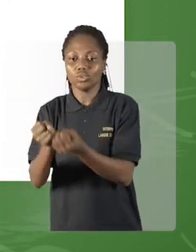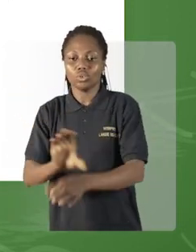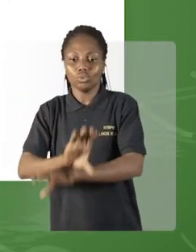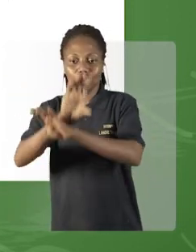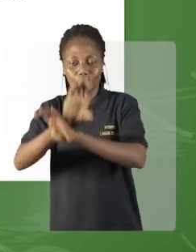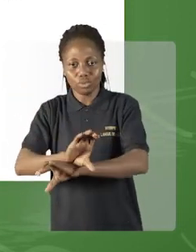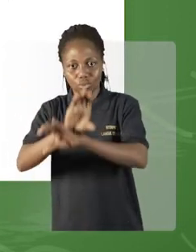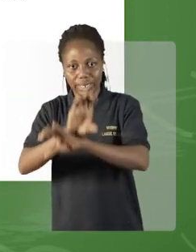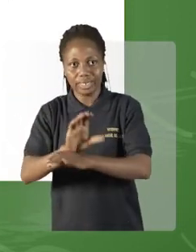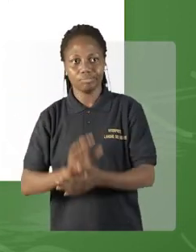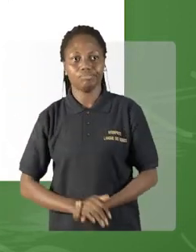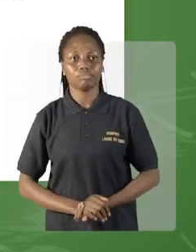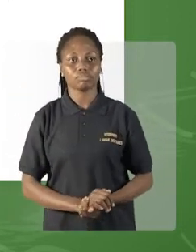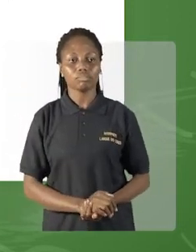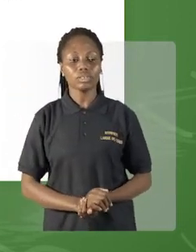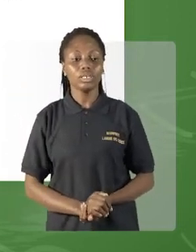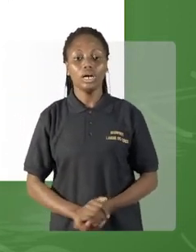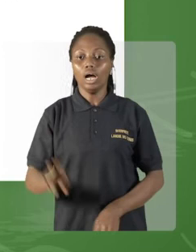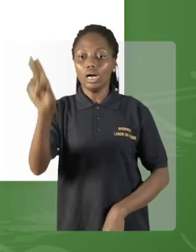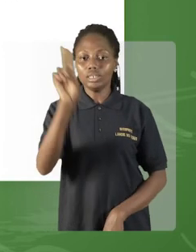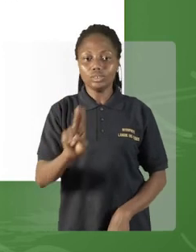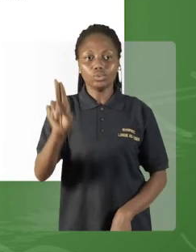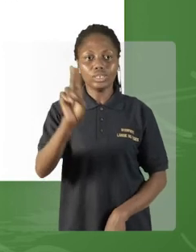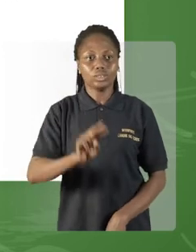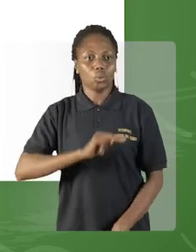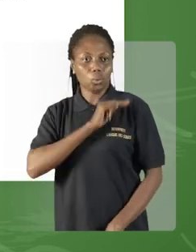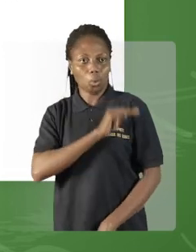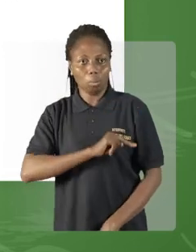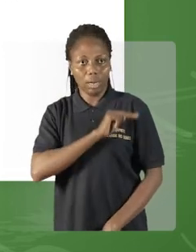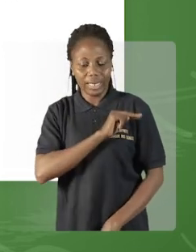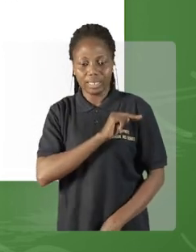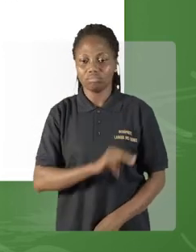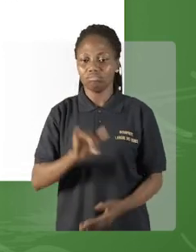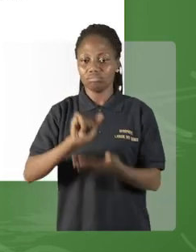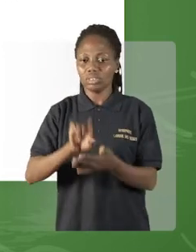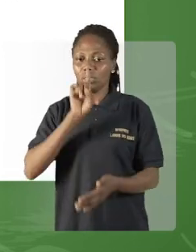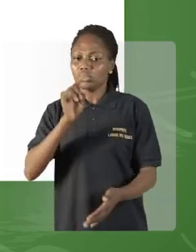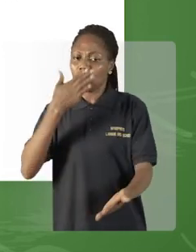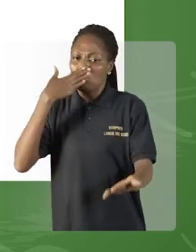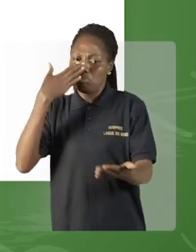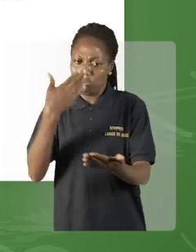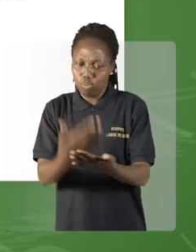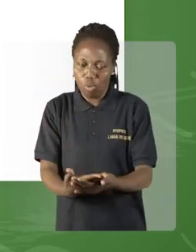L'exploitation rationnelle de ces ressources naturelles constitue un